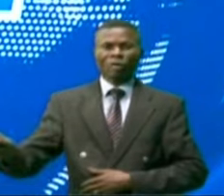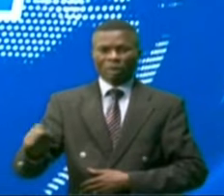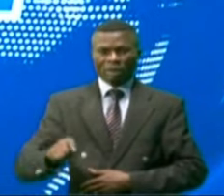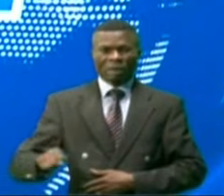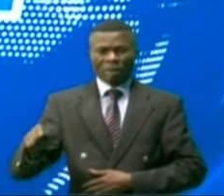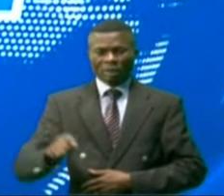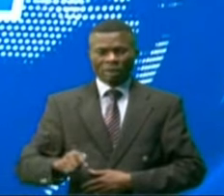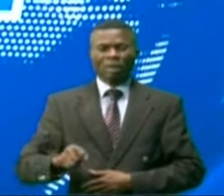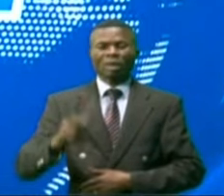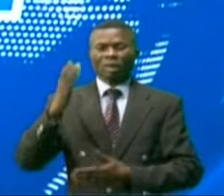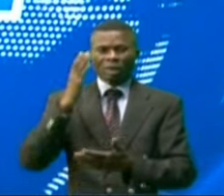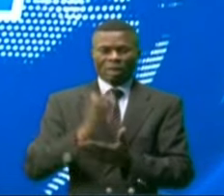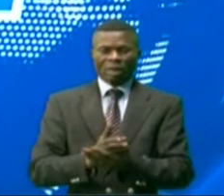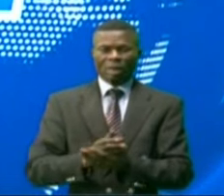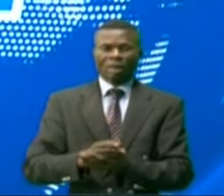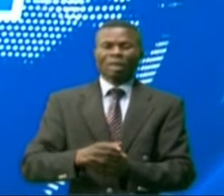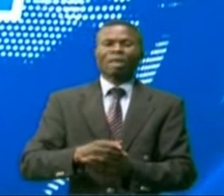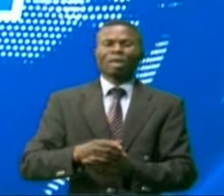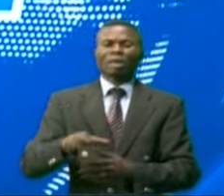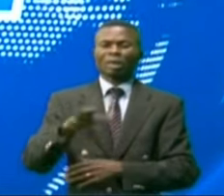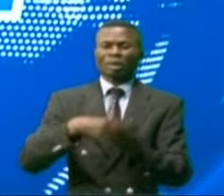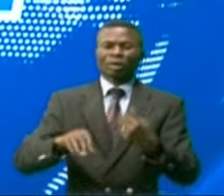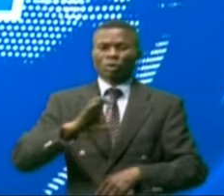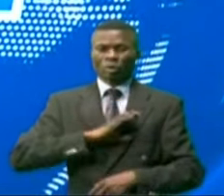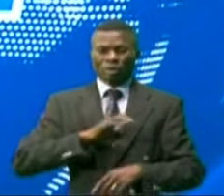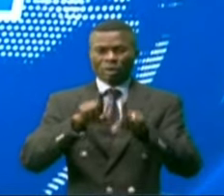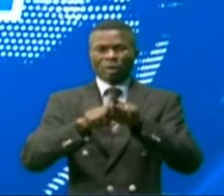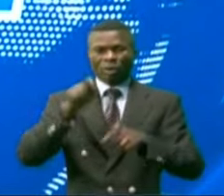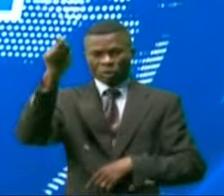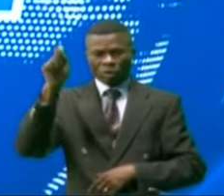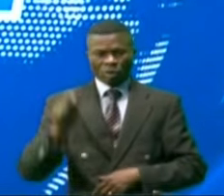à éradiquer les tracasseries policières et militaires à